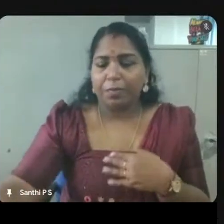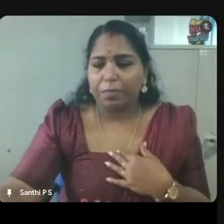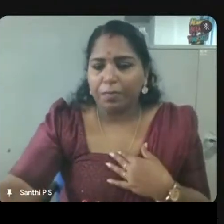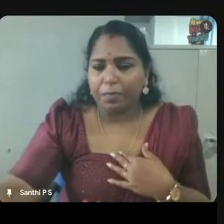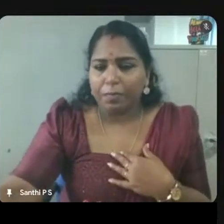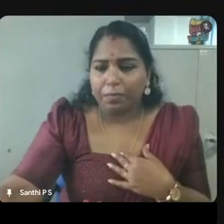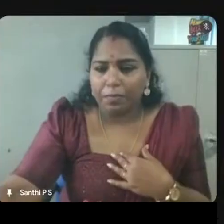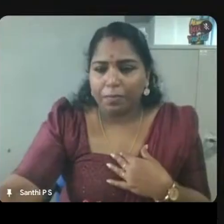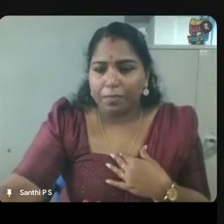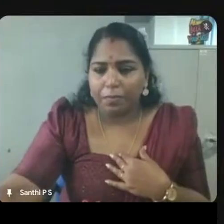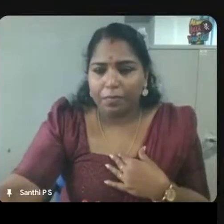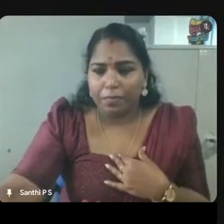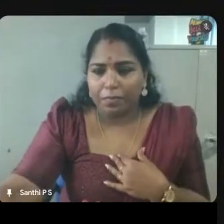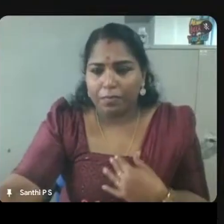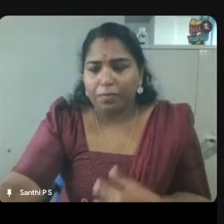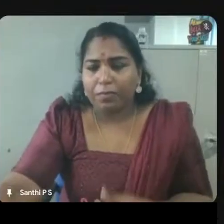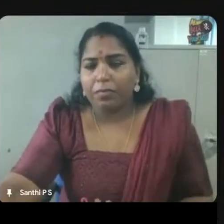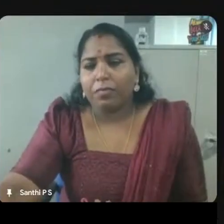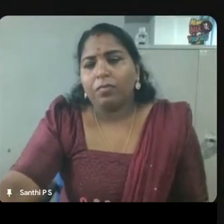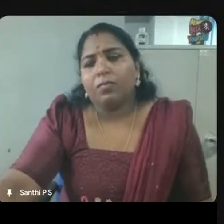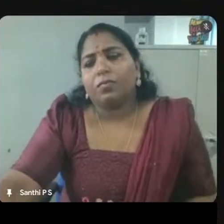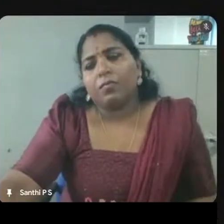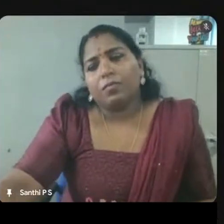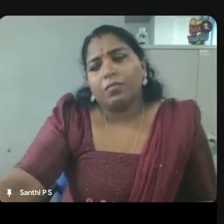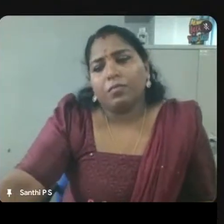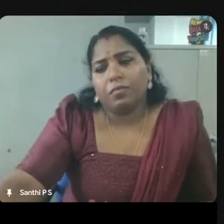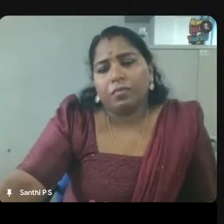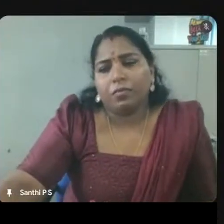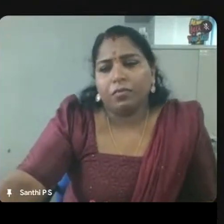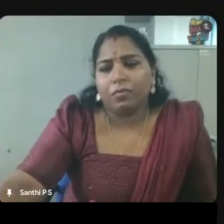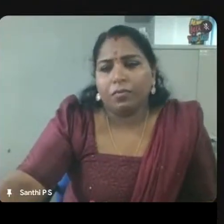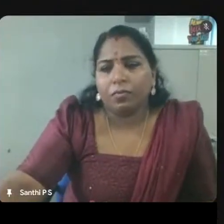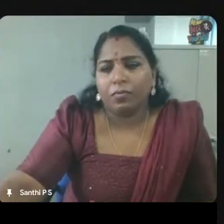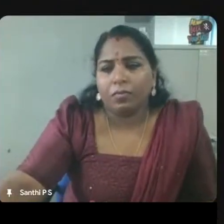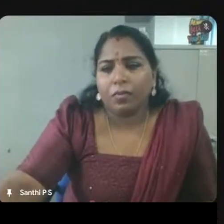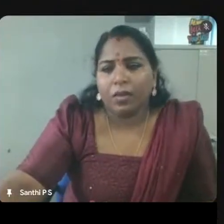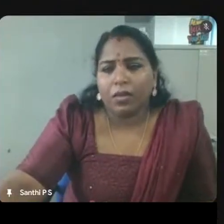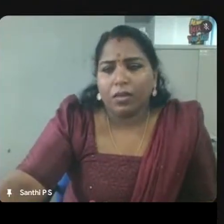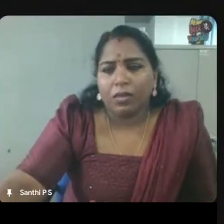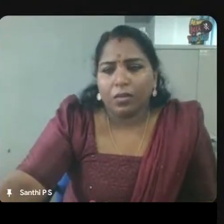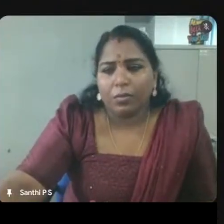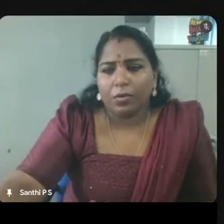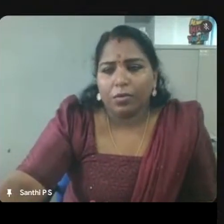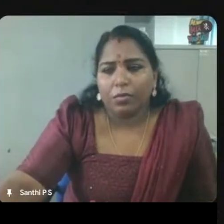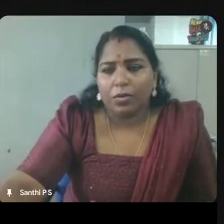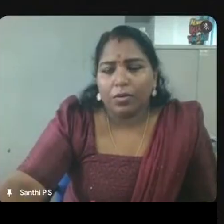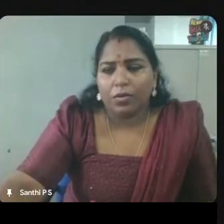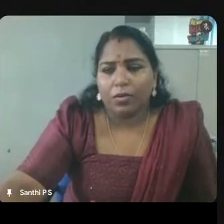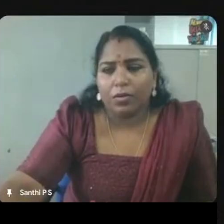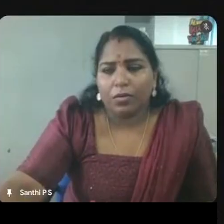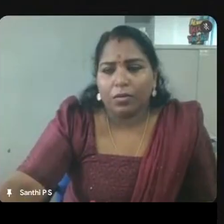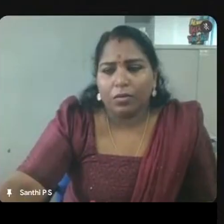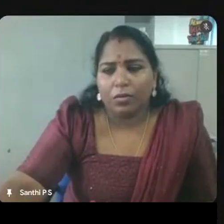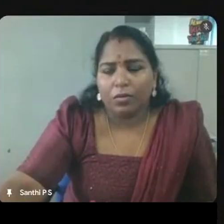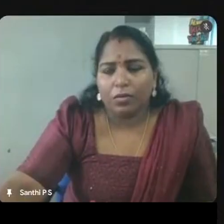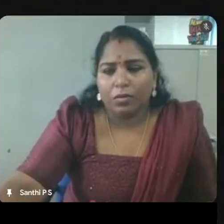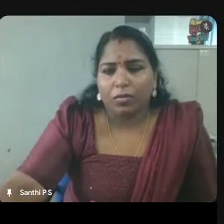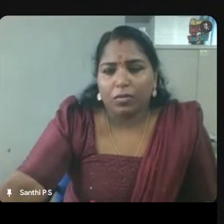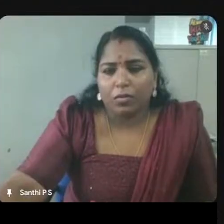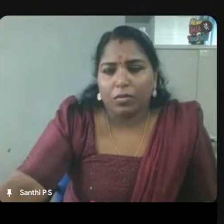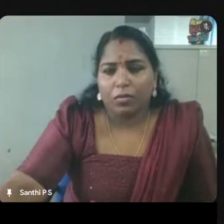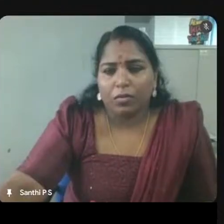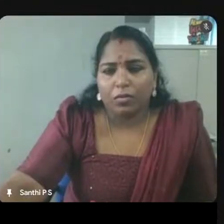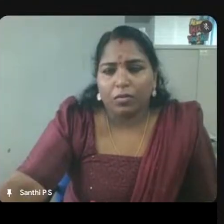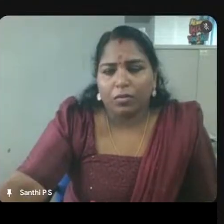വേറെ എന്തെങ്കിലും സ്പെസിഫിക് ആയിട്ട് ഹൈ മയോപ്പിയയെ പറ്റി ഡൗട്ട് ഉണ്ടെങ്കിൽ ചാറ്റ് ബോക്സിൽ ക്വസ്റ്റ്യൻ ചോദിച്ചു. മറ്റൊരു ചോദ്യം ഉള്ളത്, മൈഗ്രെയിൻ മൂലം